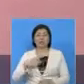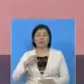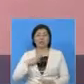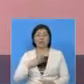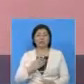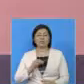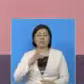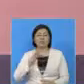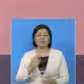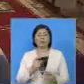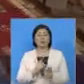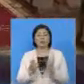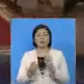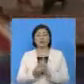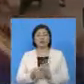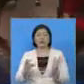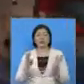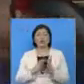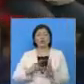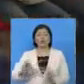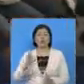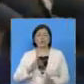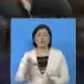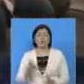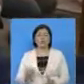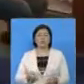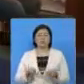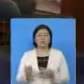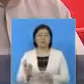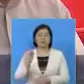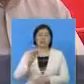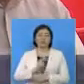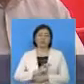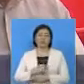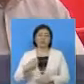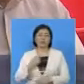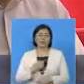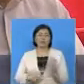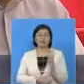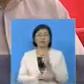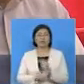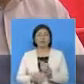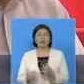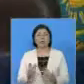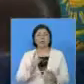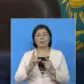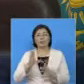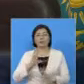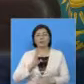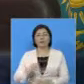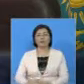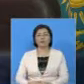Тәжірибе алмасу үшін Қазақстанның 9 облысынан кәсіподақ басшылары келді. Олар әріптестерімен тәжірибе алмасты.